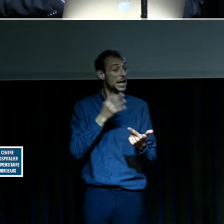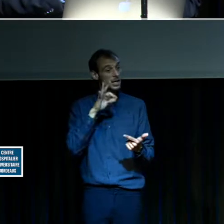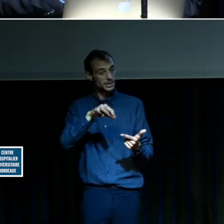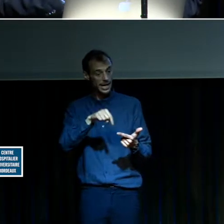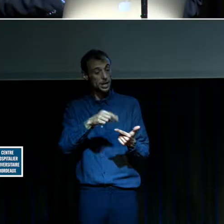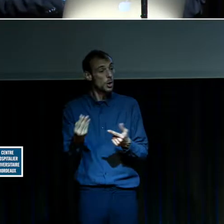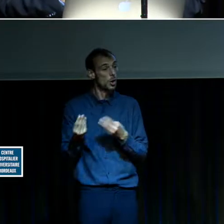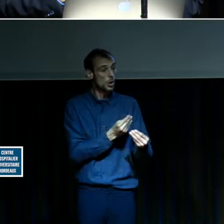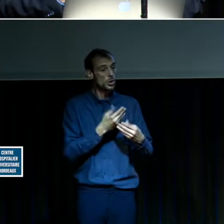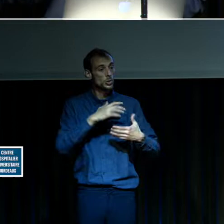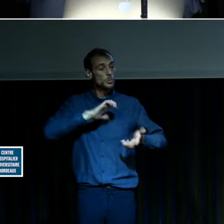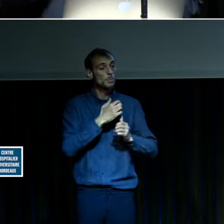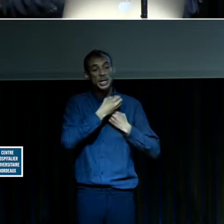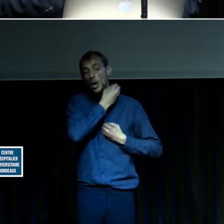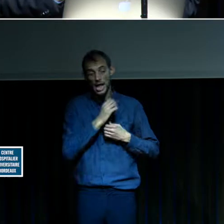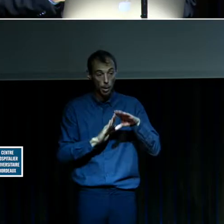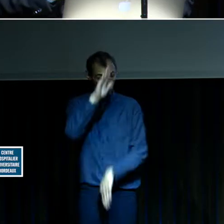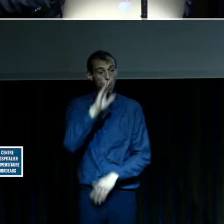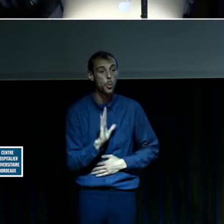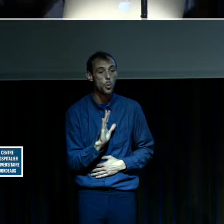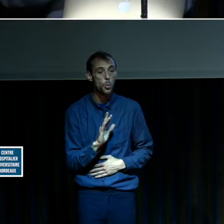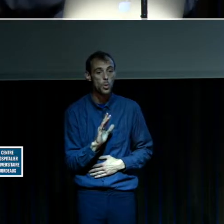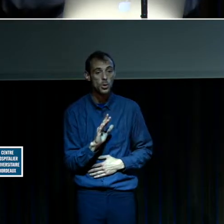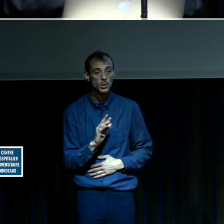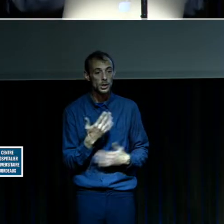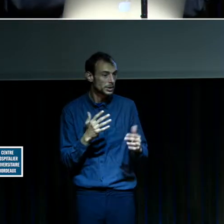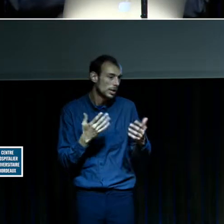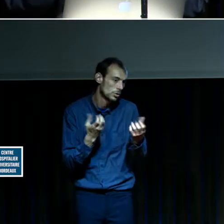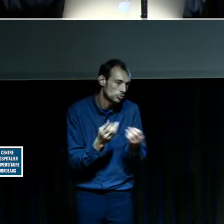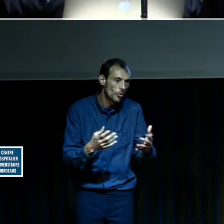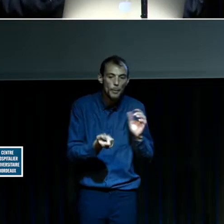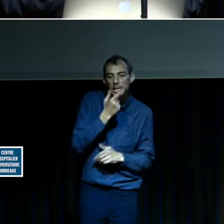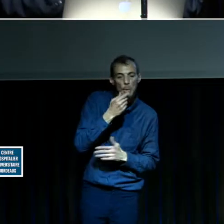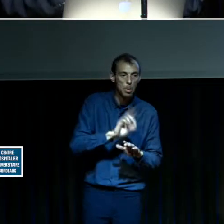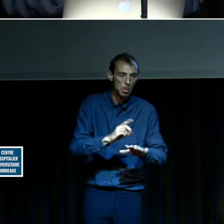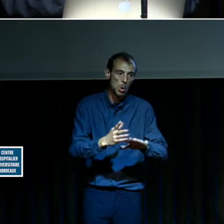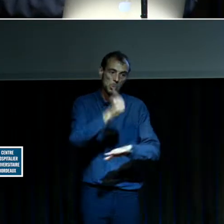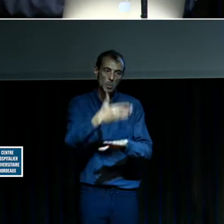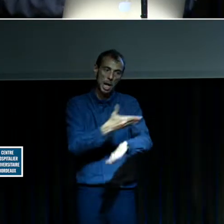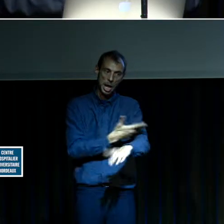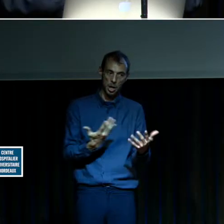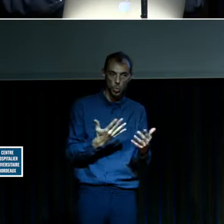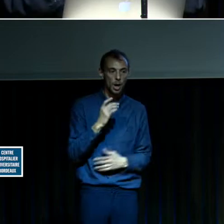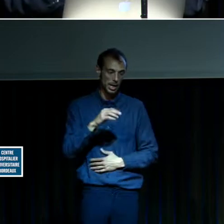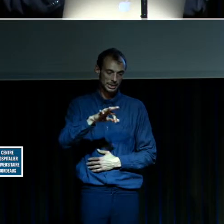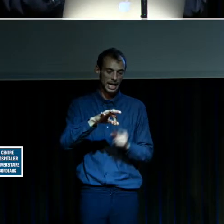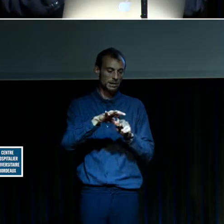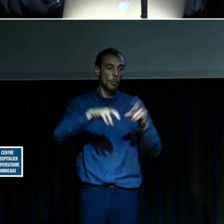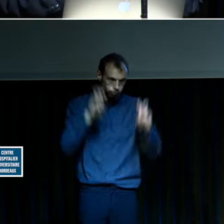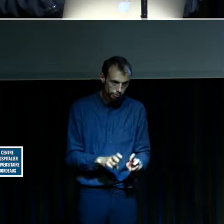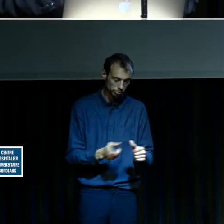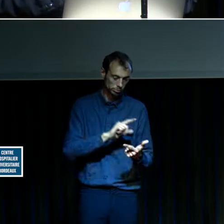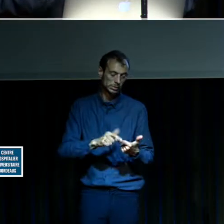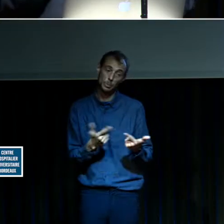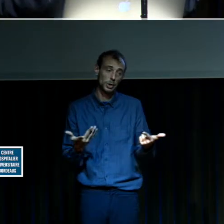tension artérielle, c'est pas très compliqué. Avant de prendre les médicaments, c'est déjà limiter les apports en sel et faire plus d'exercice physique. 20 à 30 minutes de